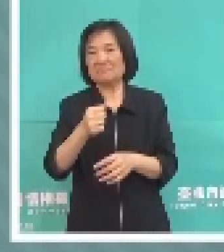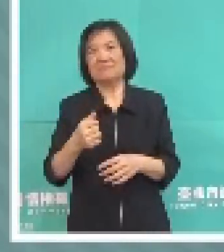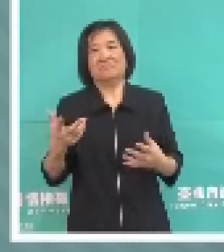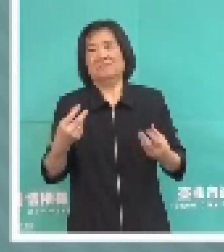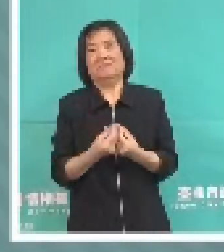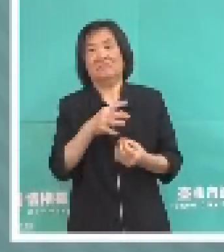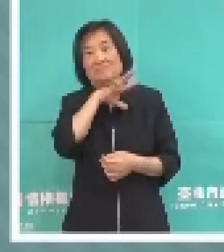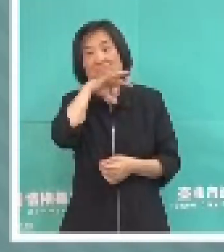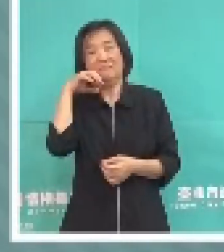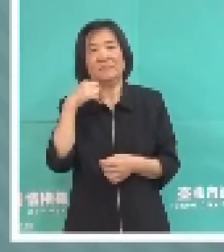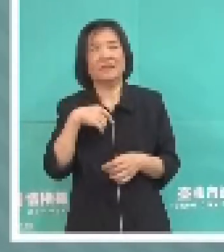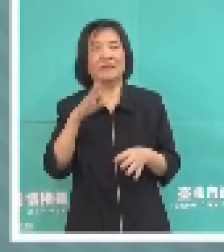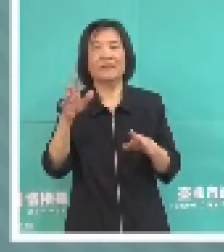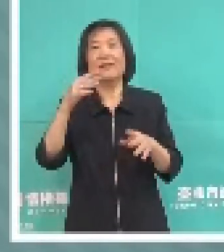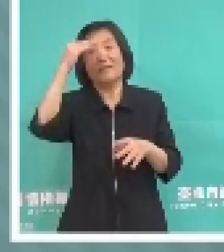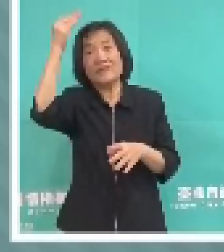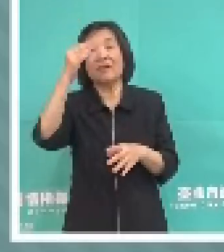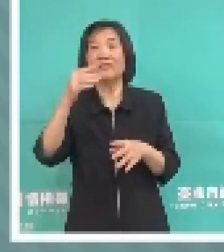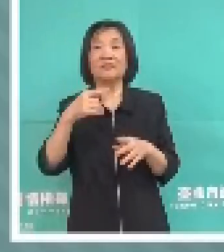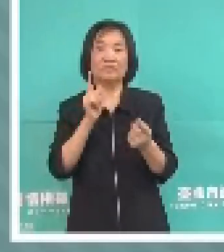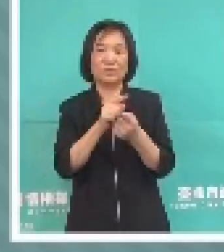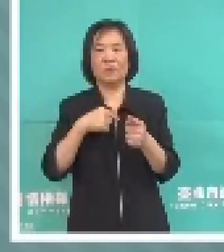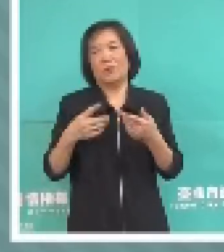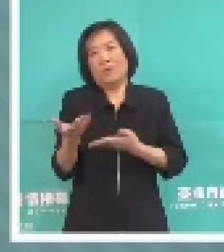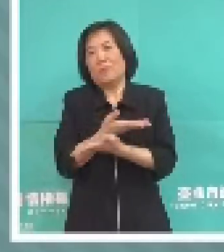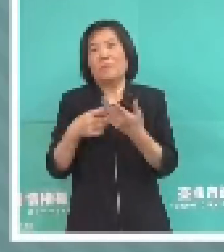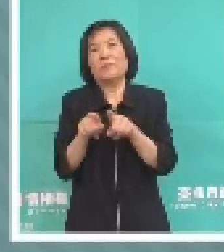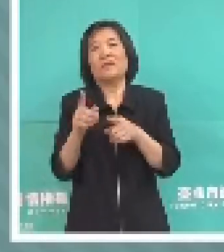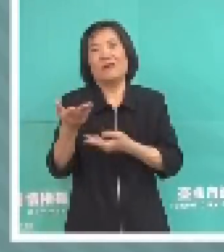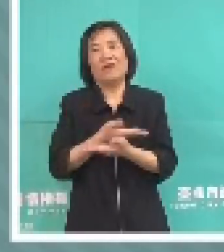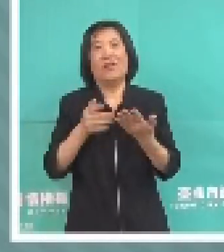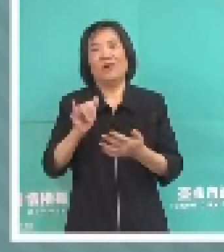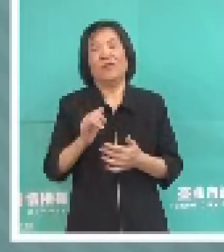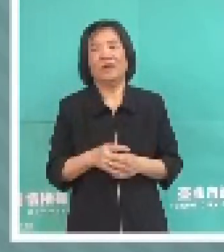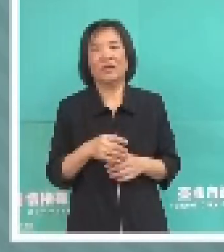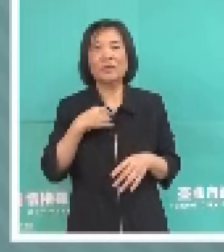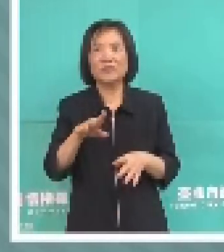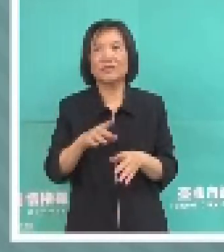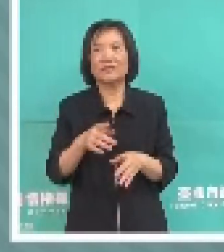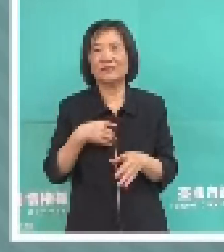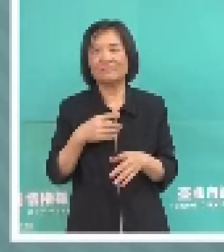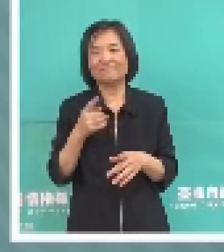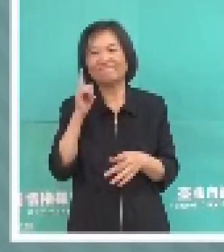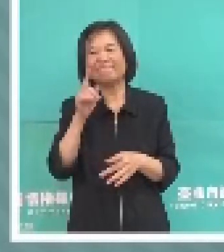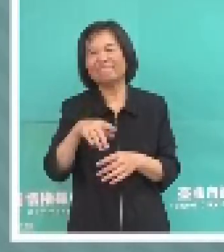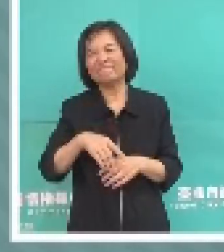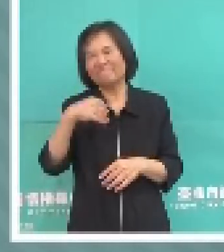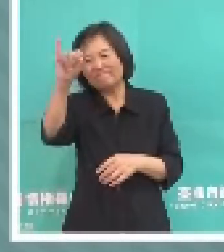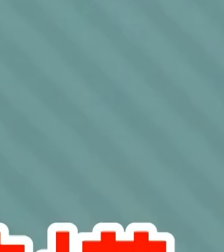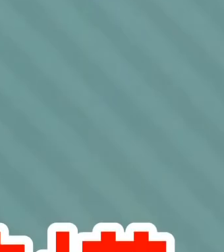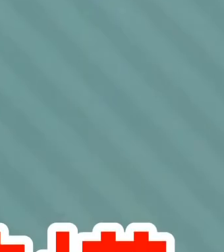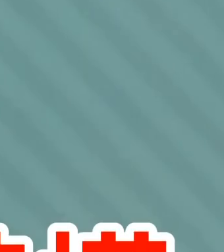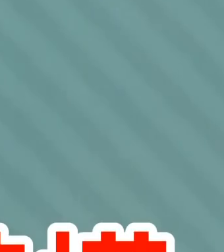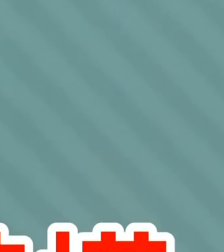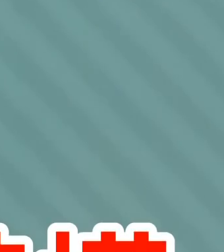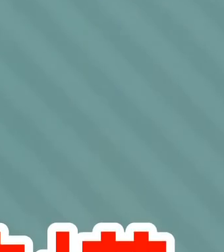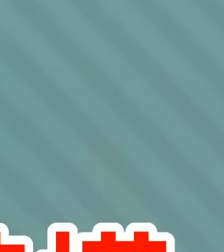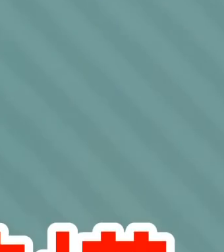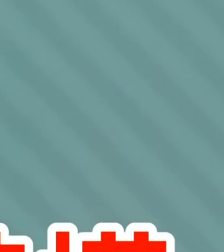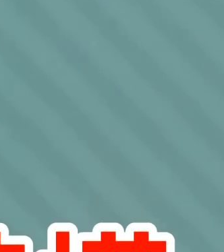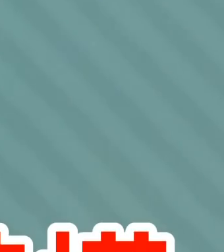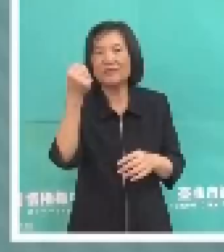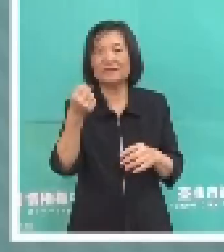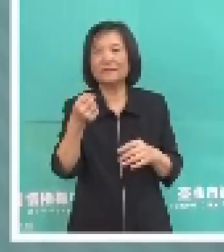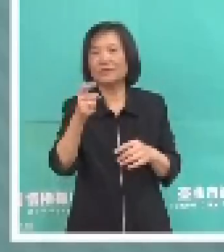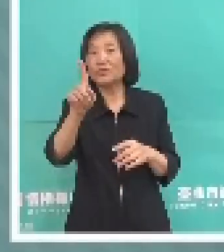实哦，高嘉瑜平常跟我交情不错，你知道哦，这时候要把你吐槽嘛，心中有特权哦，在看什么都是